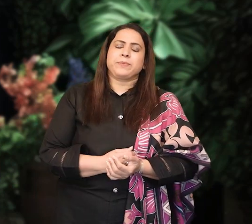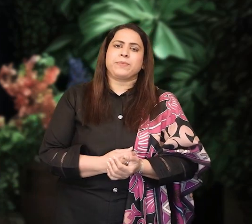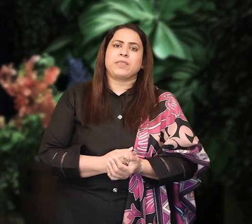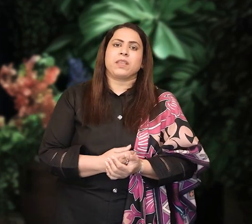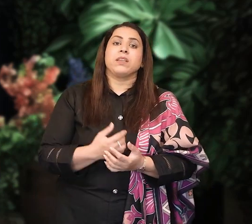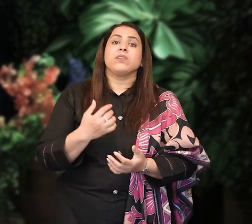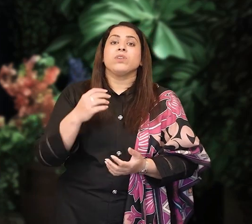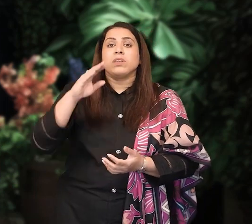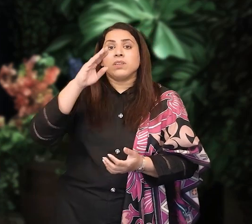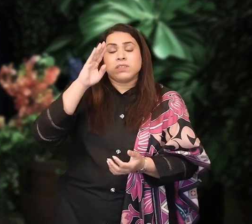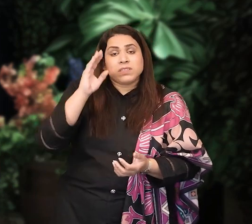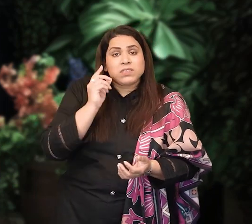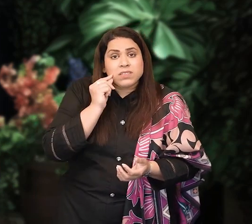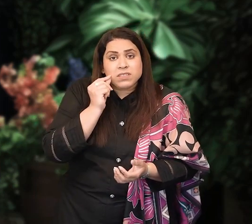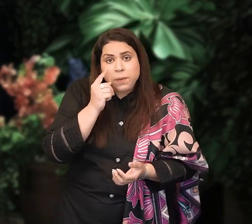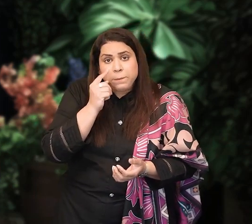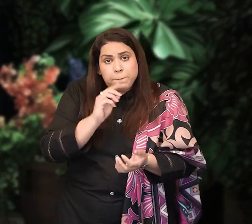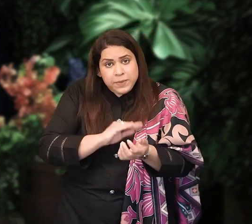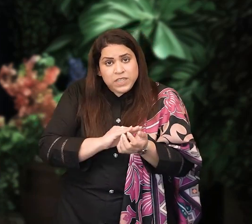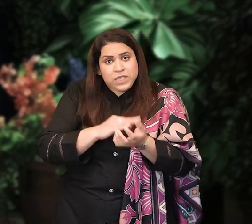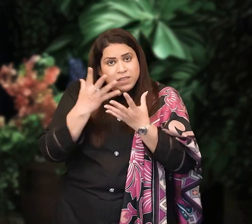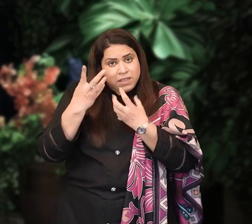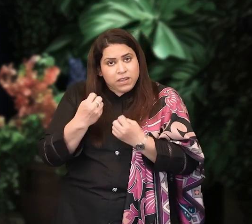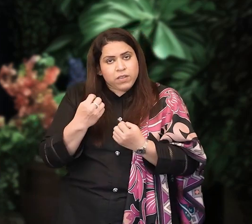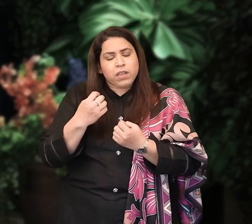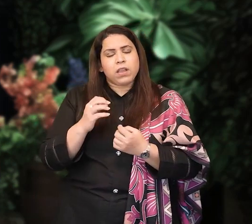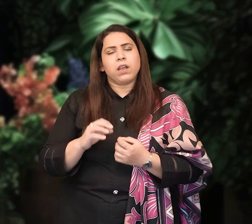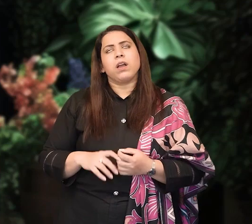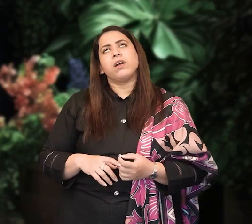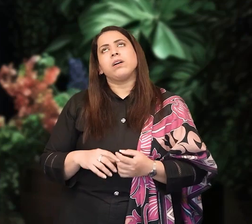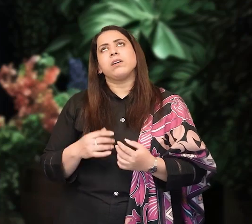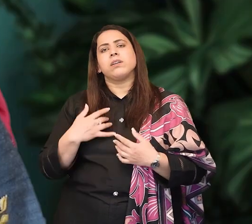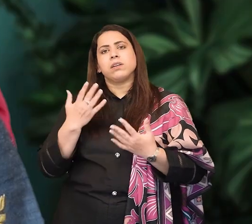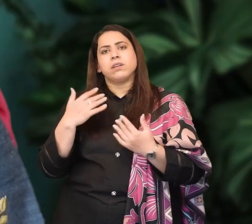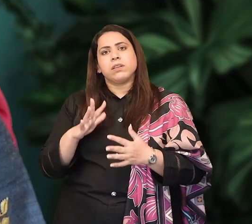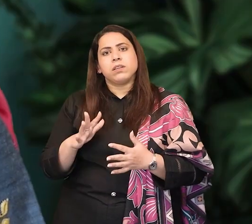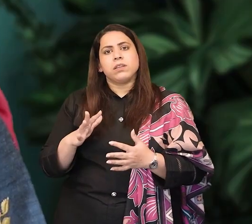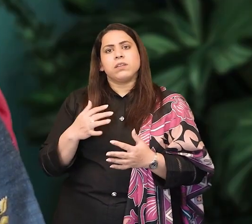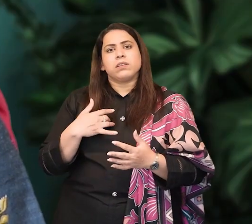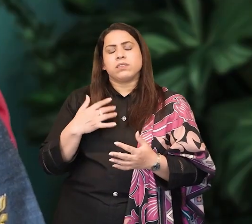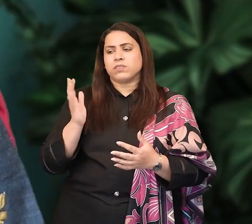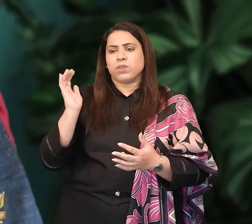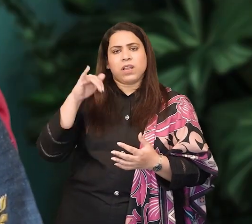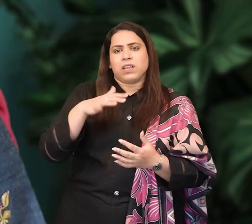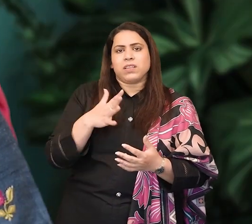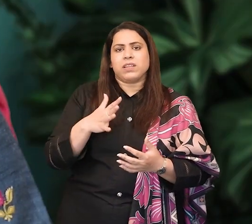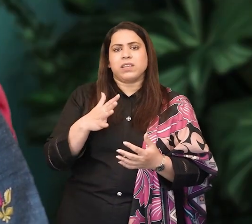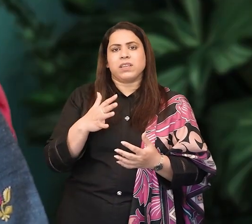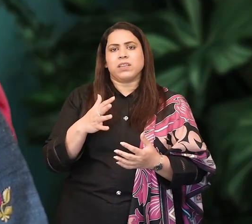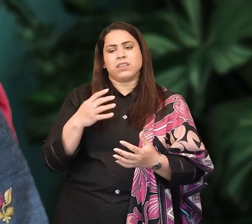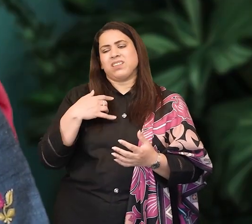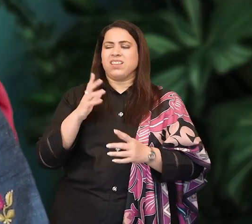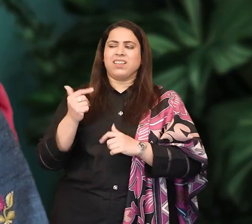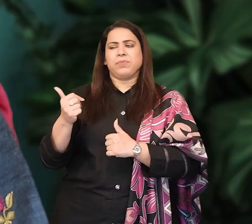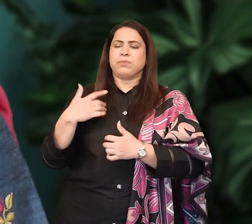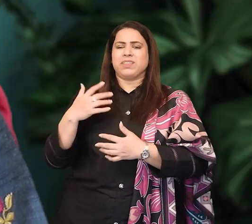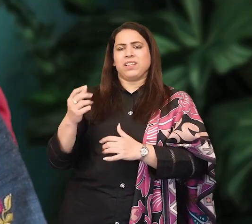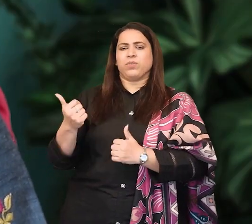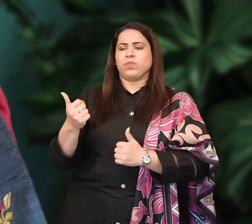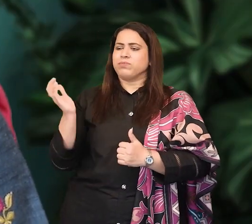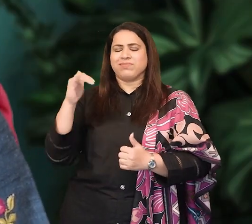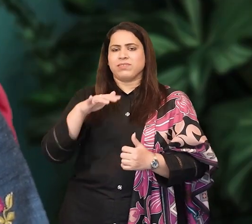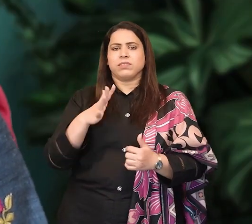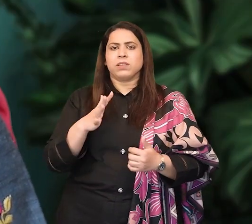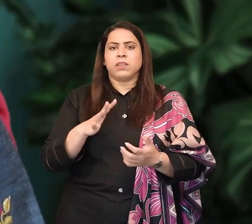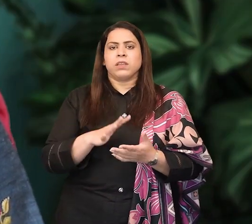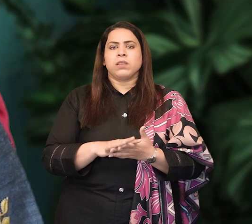क्योंकि पेशेंट की जब तकलीफ़ ख़त्म होती है तो मोस्ट ऑफ द टाइम वो वैसे ही रिलीफ फील करता है और वो शायद दोबारा आपके पास आना भी पसंद नहीं करता। बट ऑब्वियसली दिस इज़ द मोस्ट